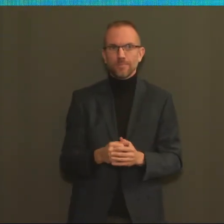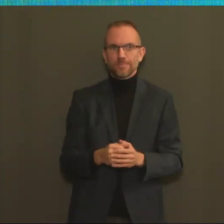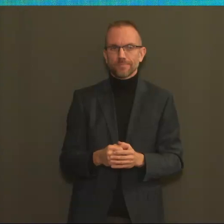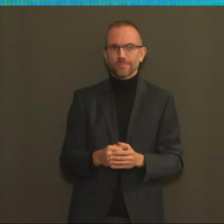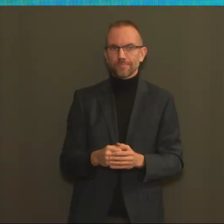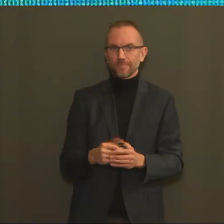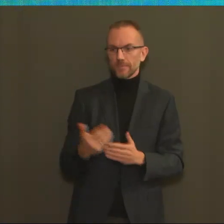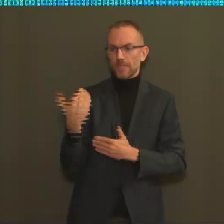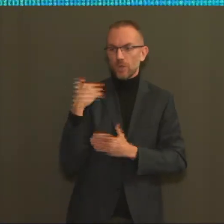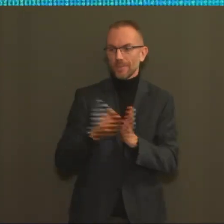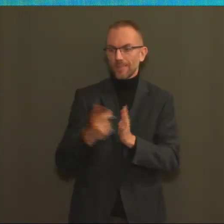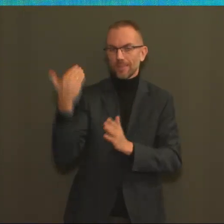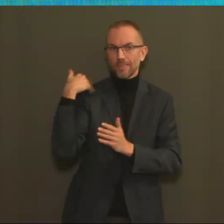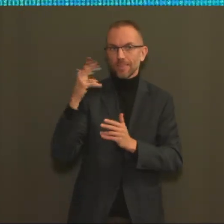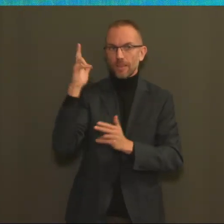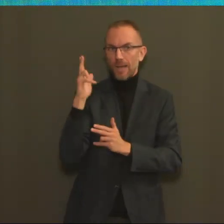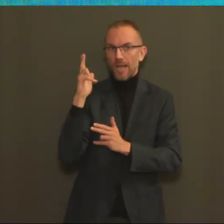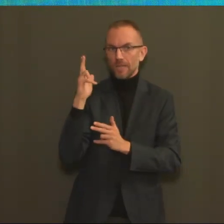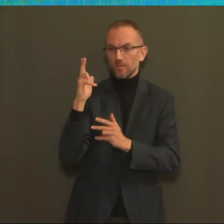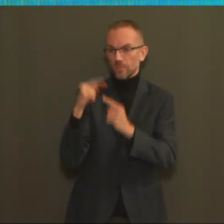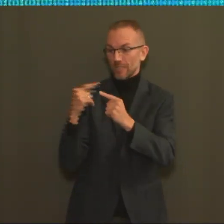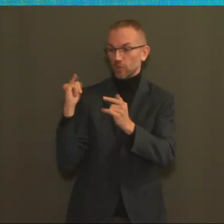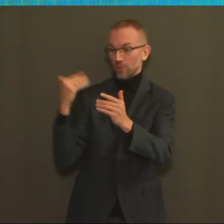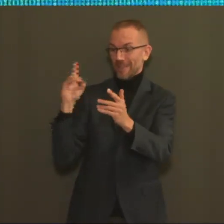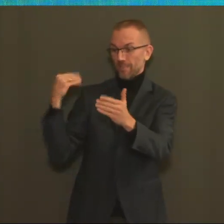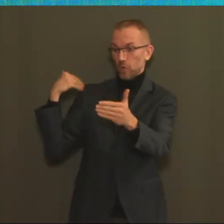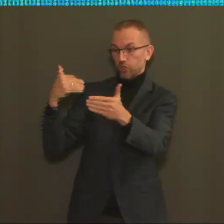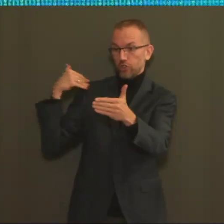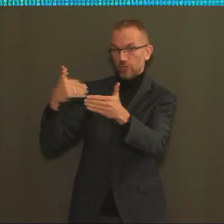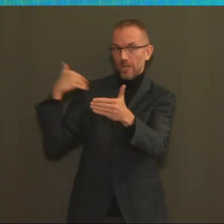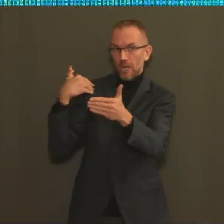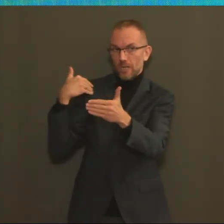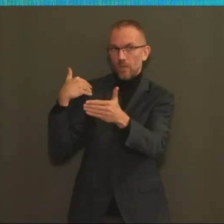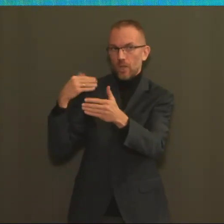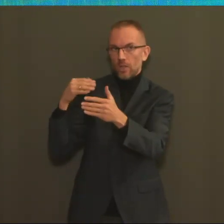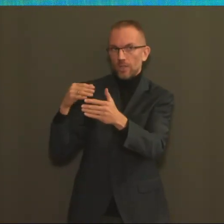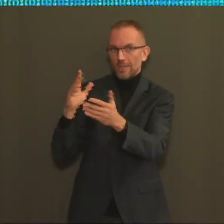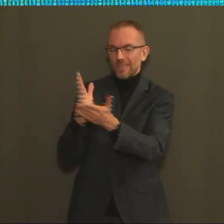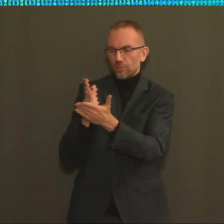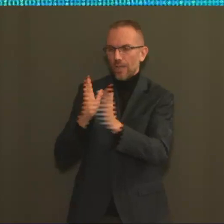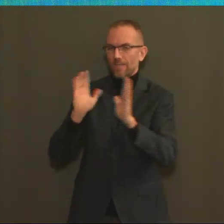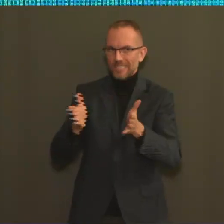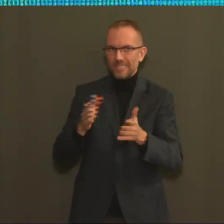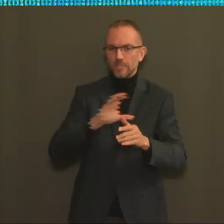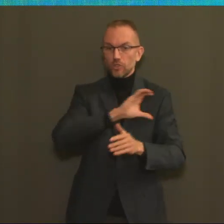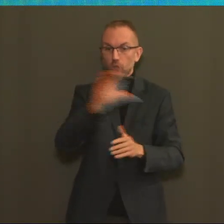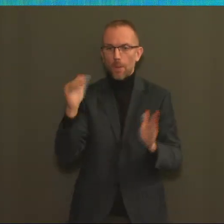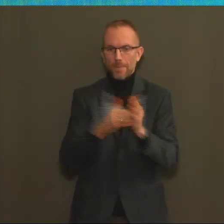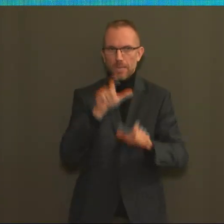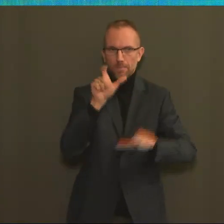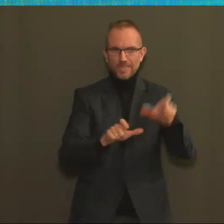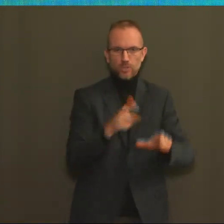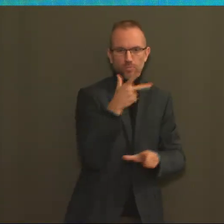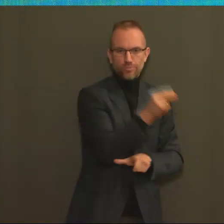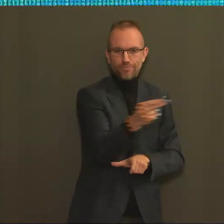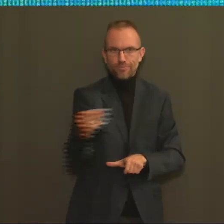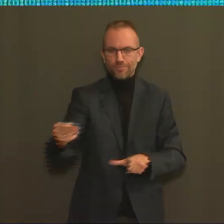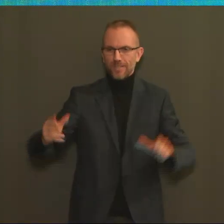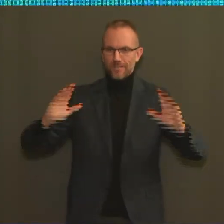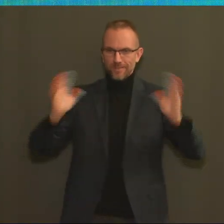the mood rd plus que c'est mille persoon om ja eet die factie nee schat